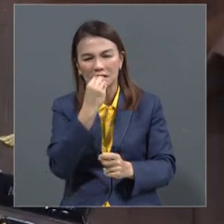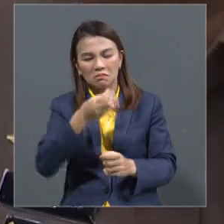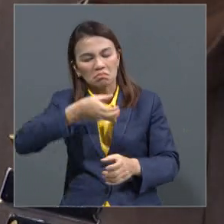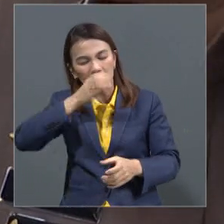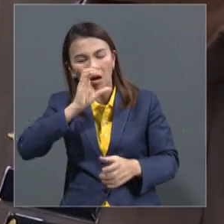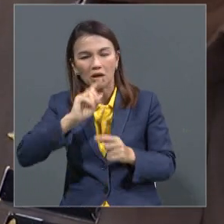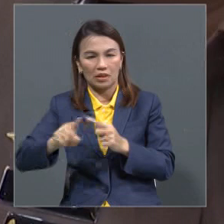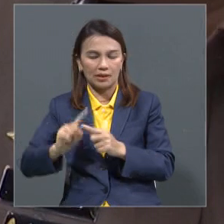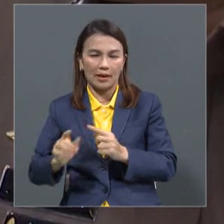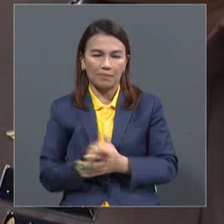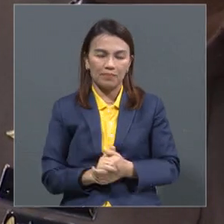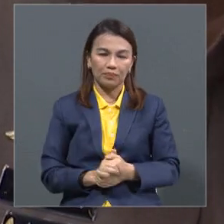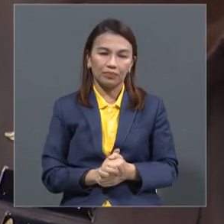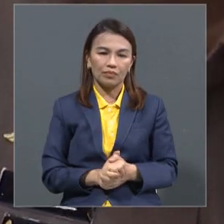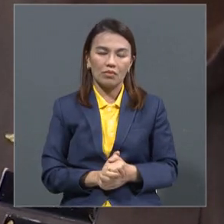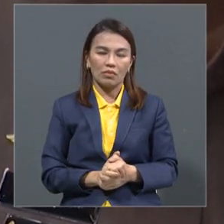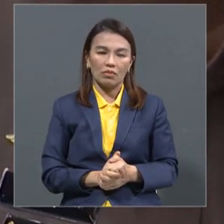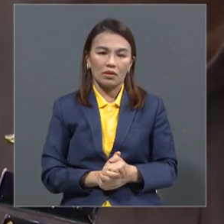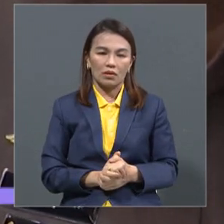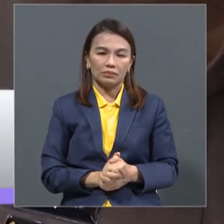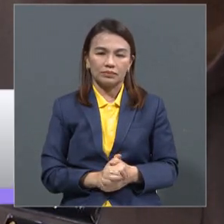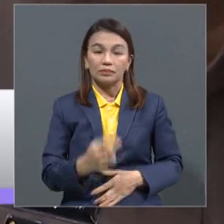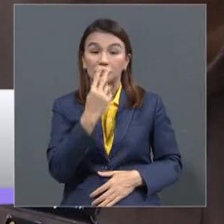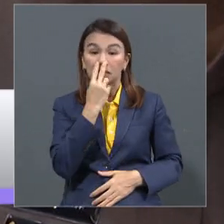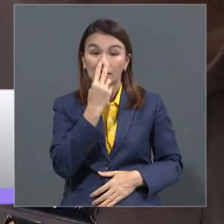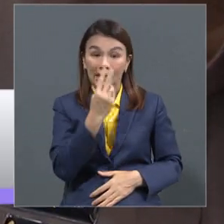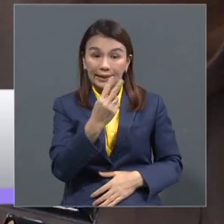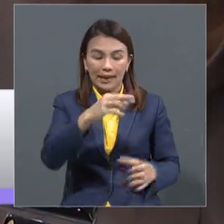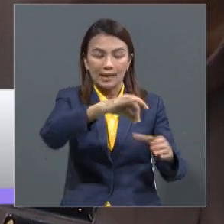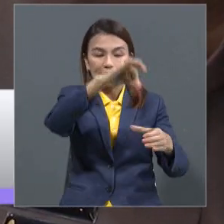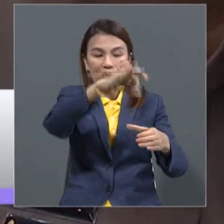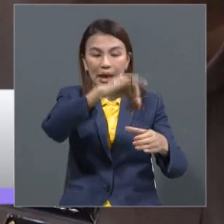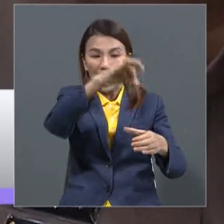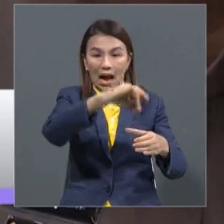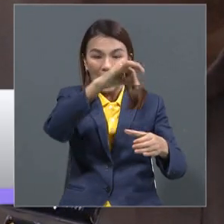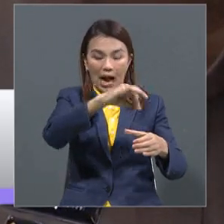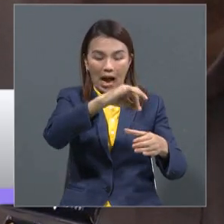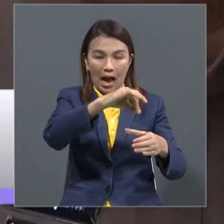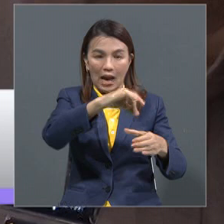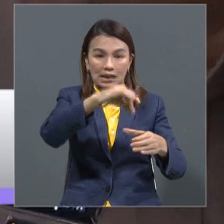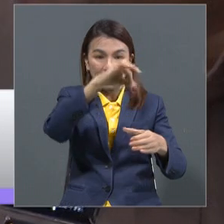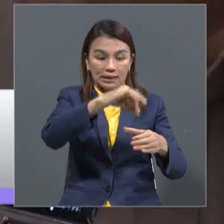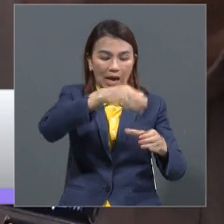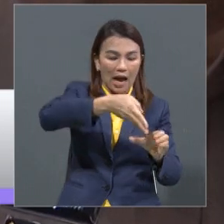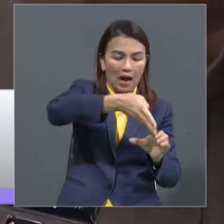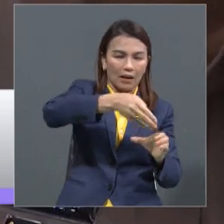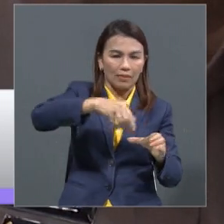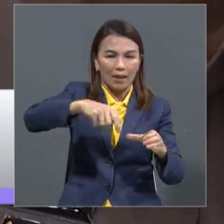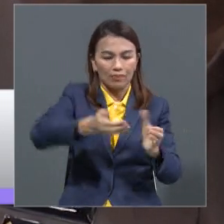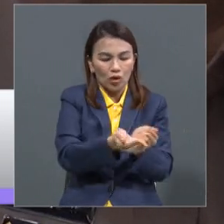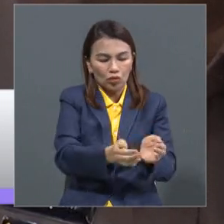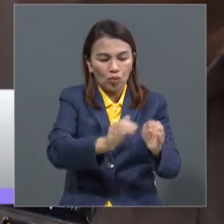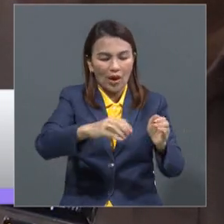ในเบื้องต้นนี้เราพบนะครับที่ชานะครับที่ถ้วยชาที่ที่เราเจอในห้องพักพบ